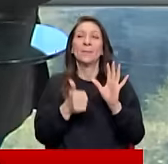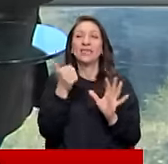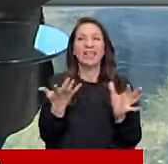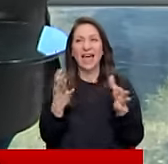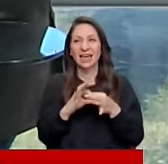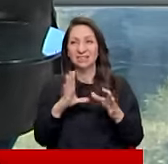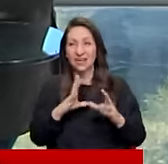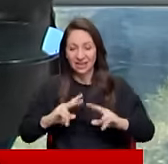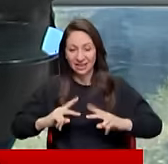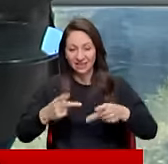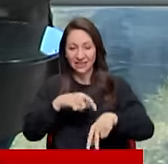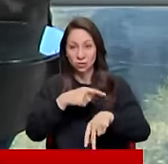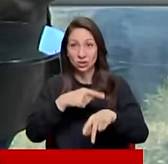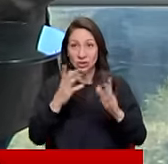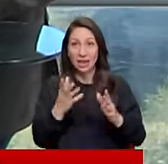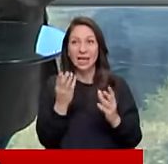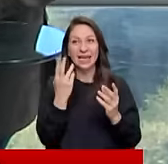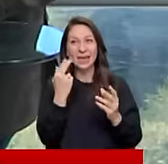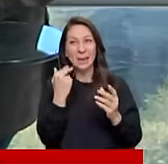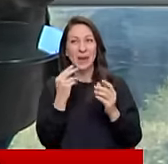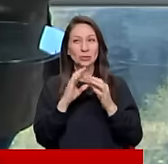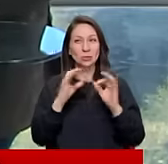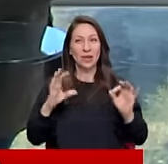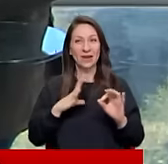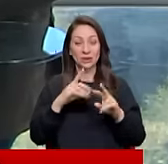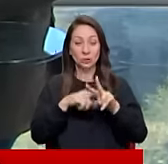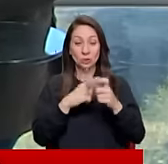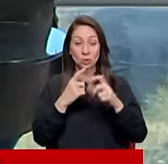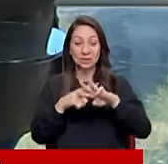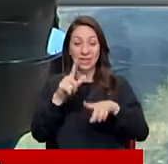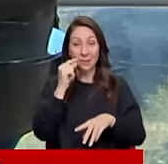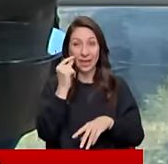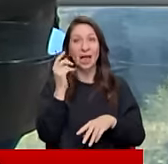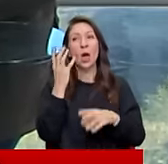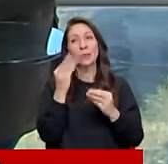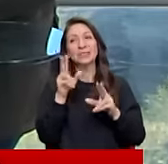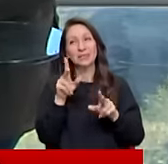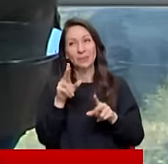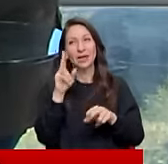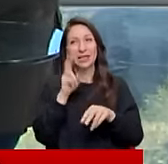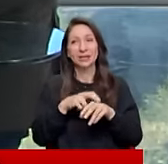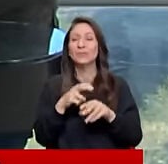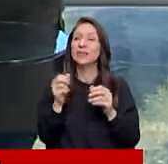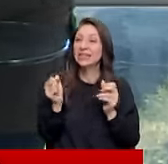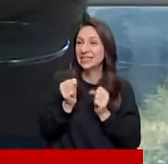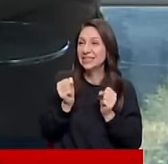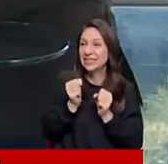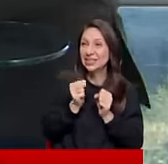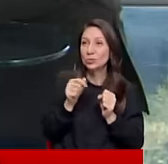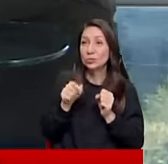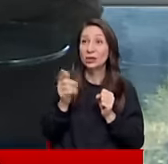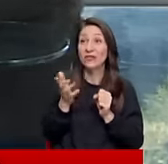Devlet teslim sürecinde ama naif cümleleri var yine Yücel Yılmaz'ın. Olması gerektiği gibi hatırlatmış olalım. Tamam. Kış bu